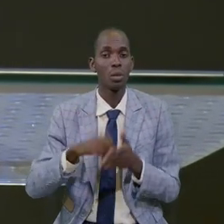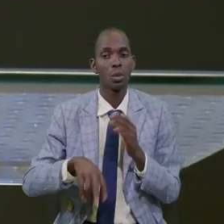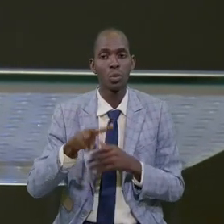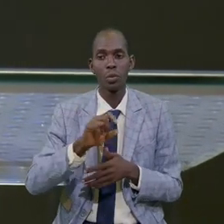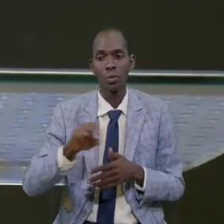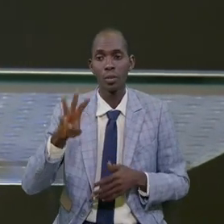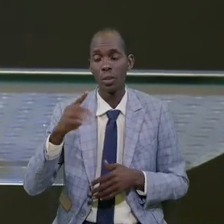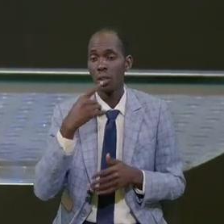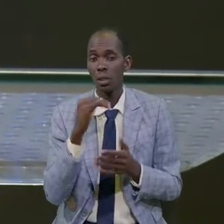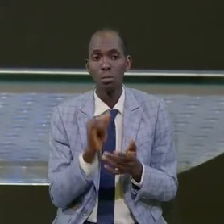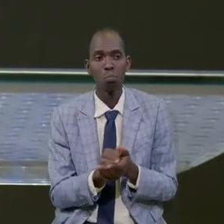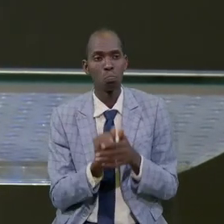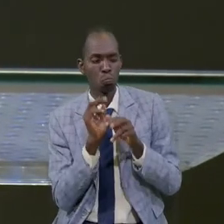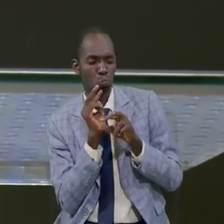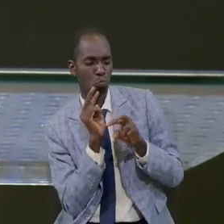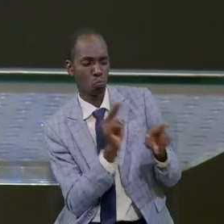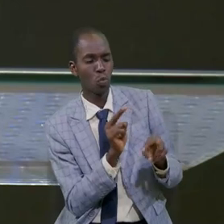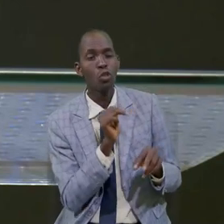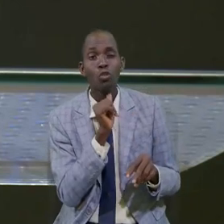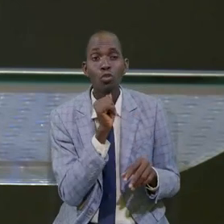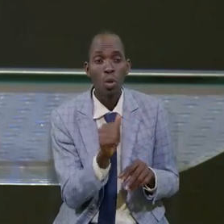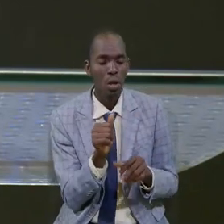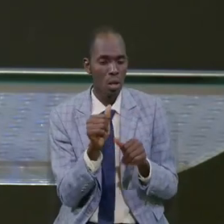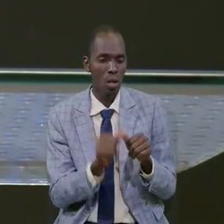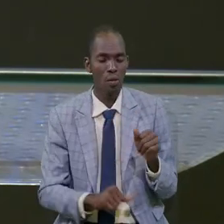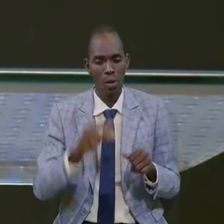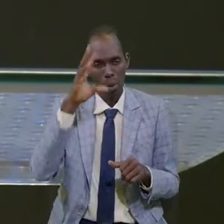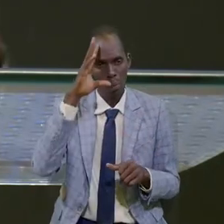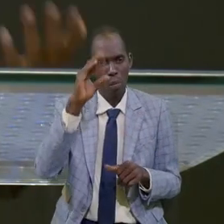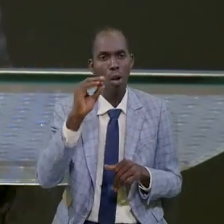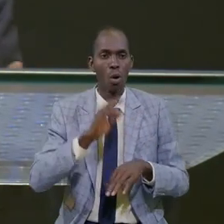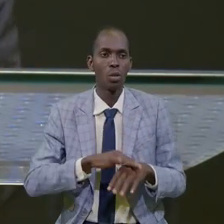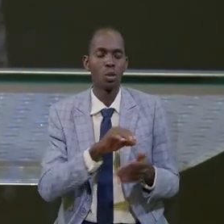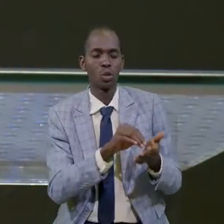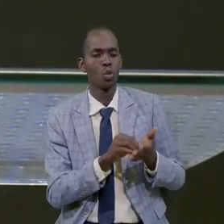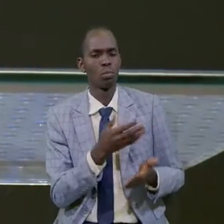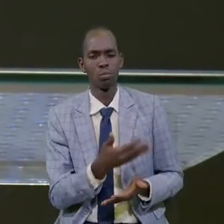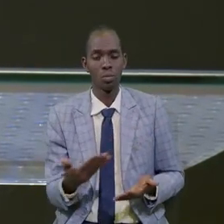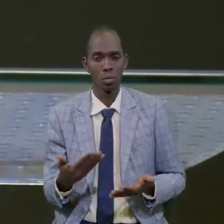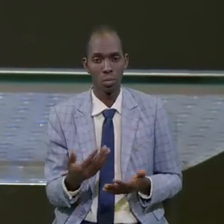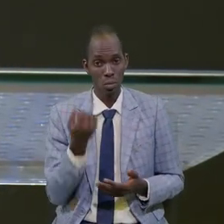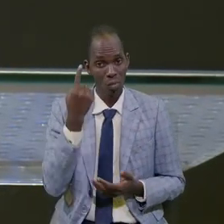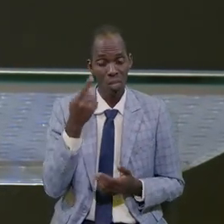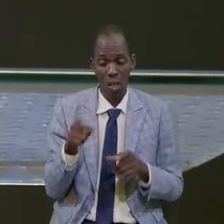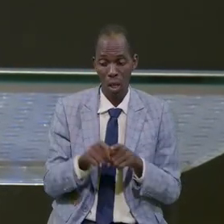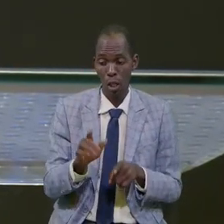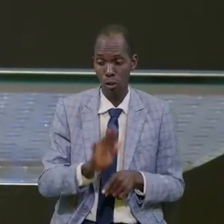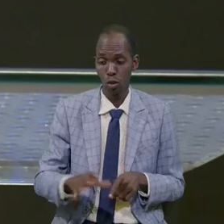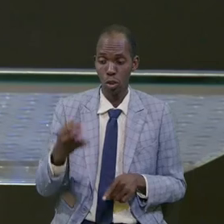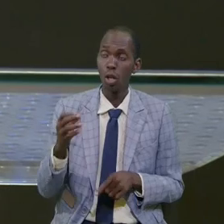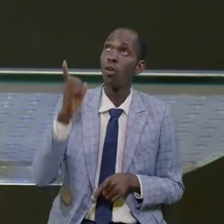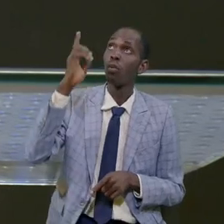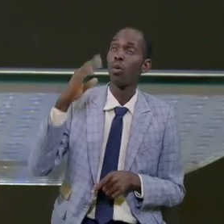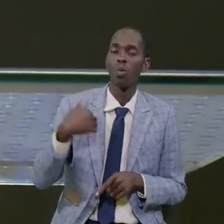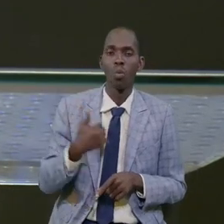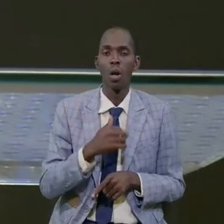Que chacun de vous, au lieu de considérer ses propres intérêts, vous voyez, en tant qu'enfant de Dieu, nous sommes membres